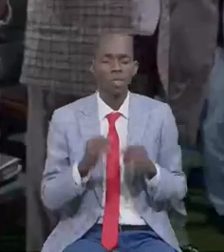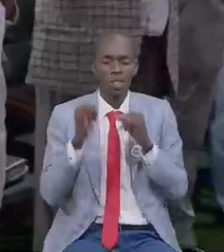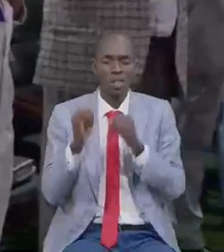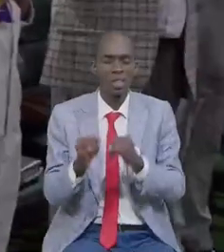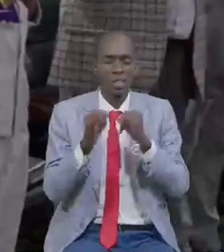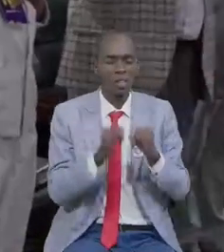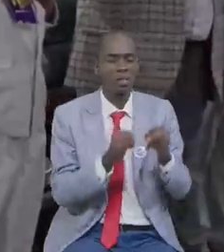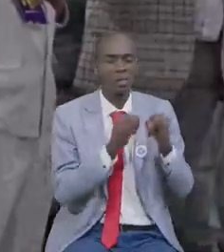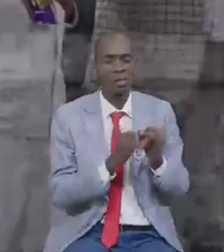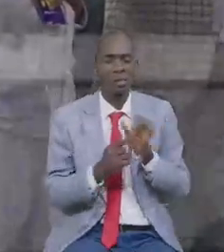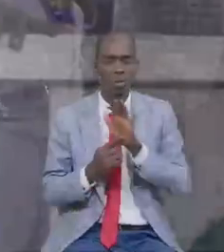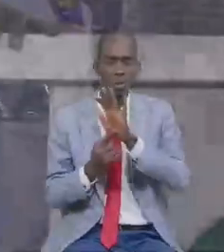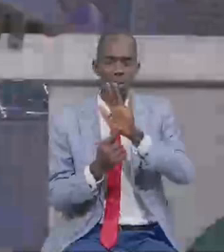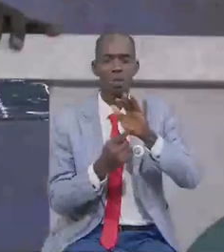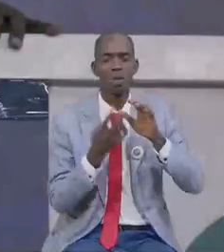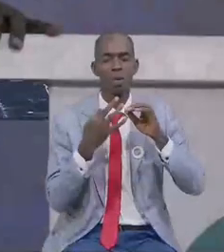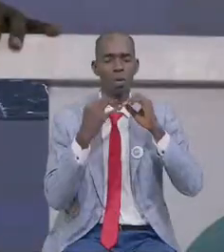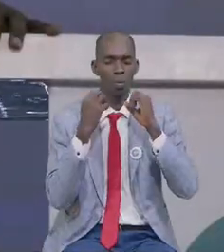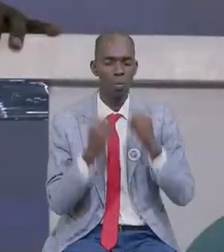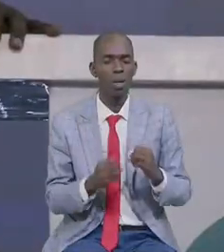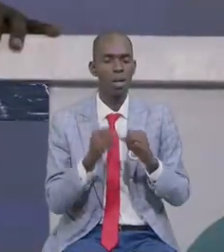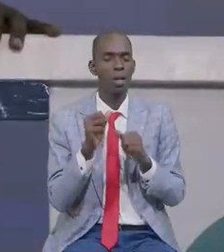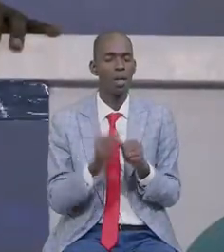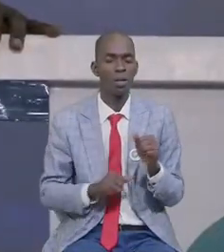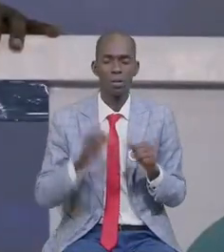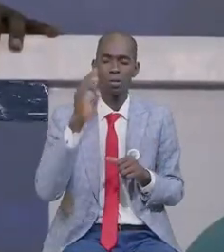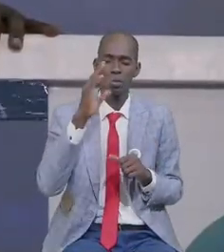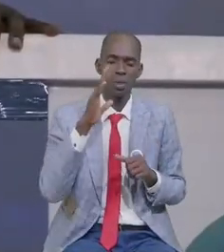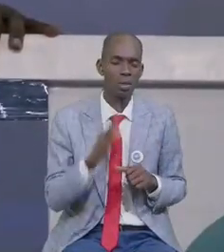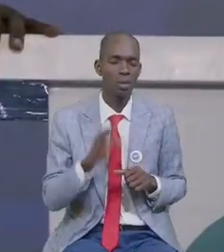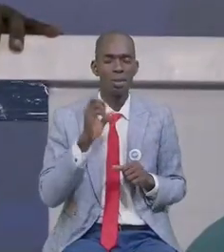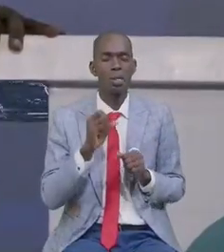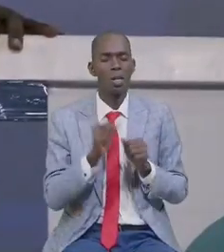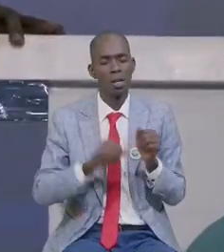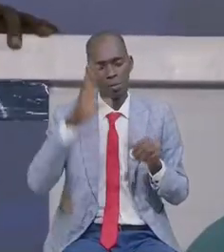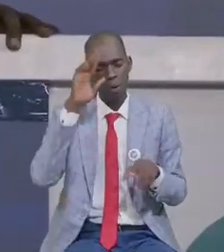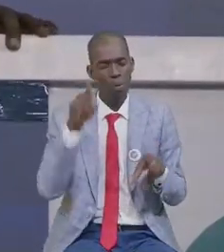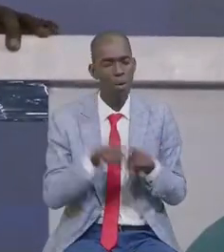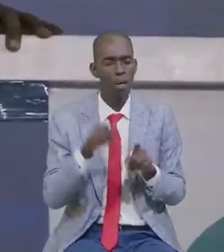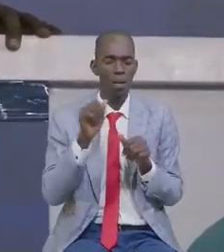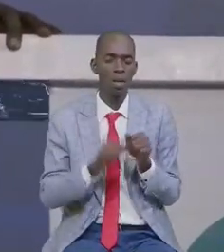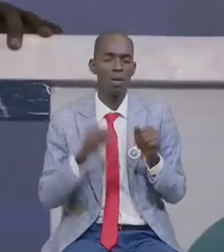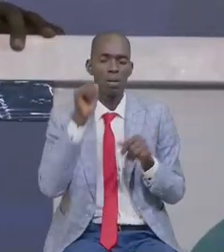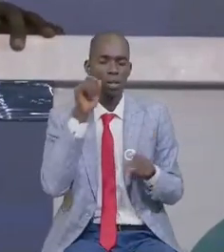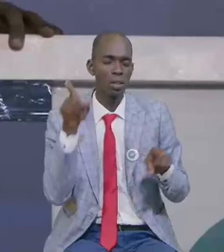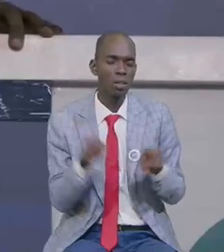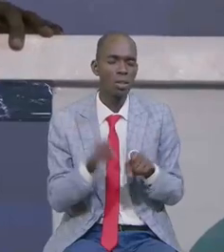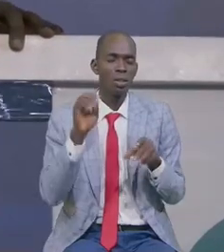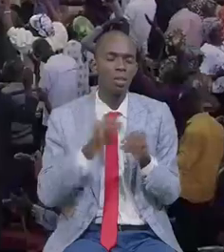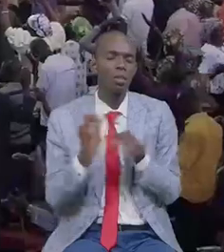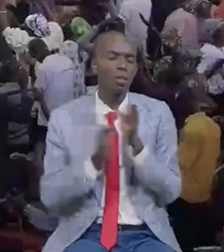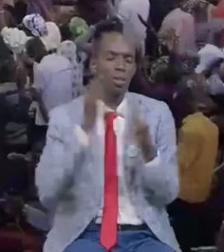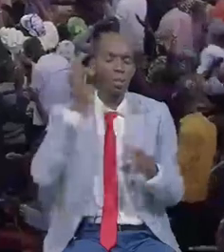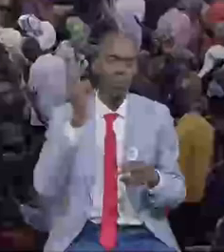la puissance manifestée pour chaque individu, frère, chaque sœur, chaque frère, au nom de